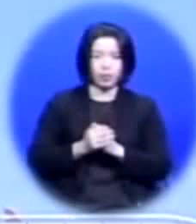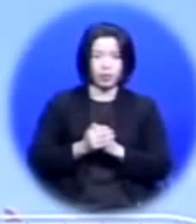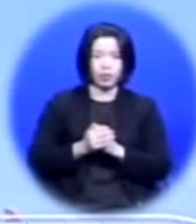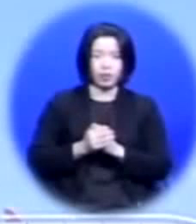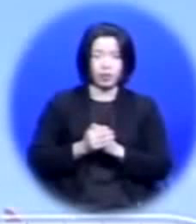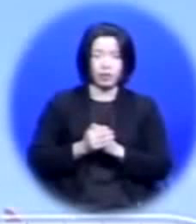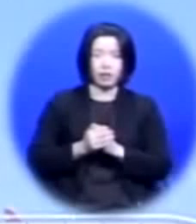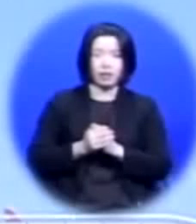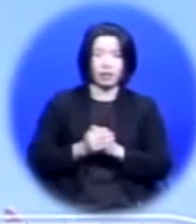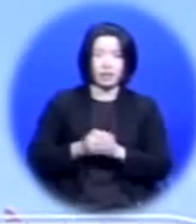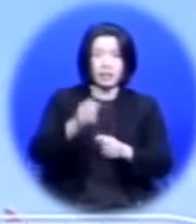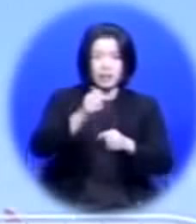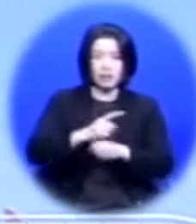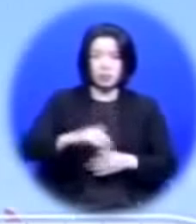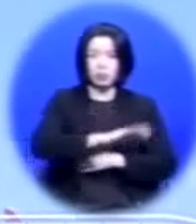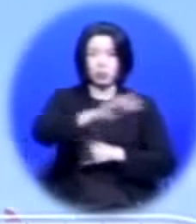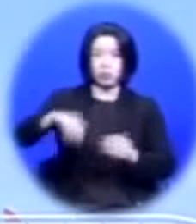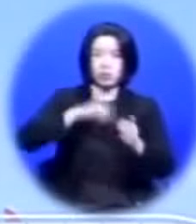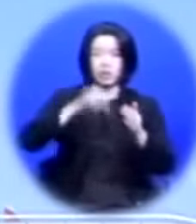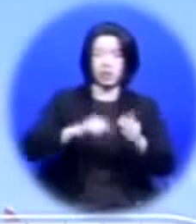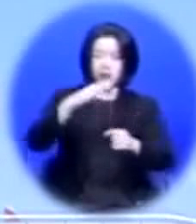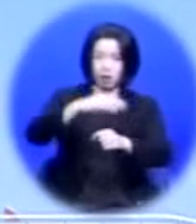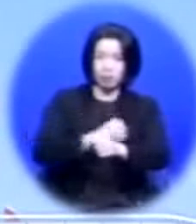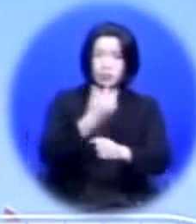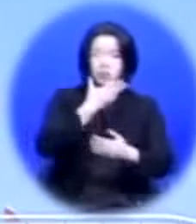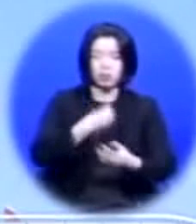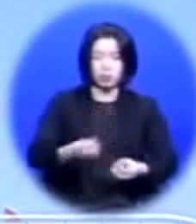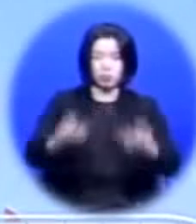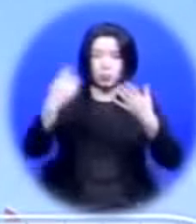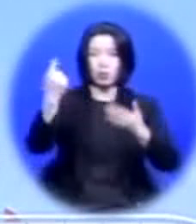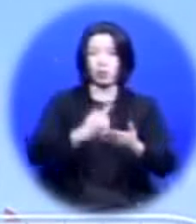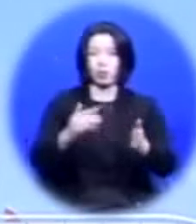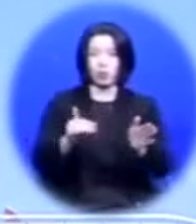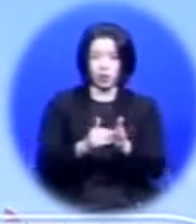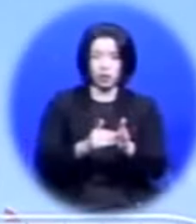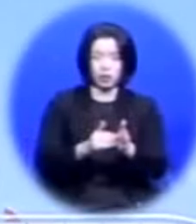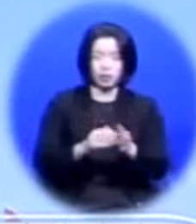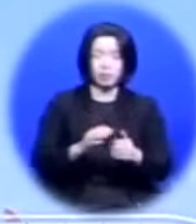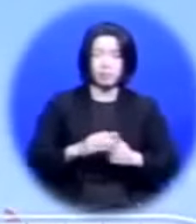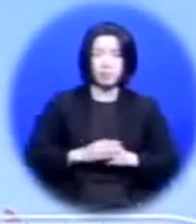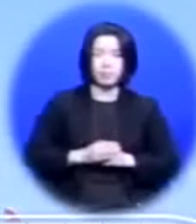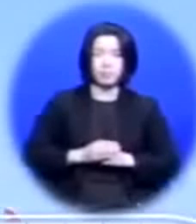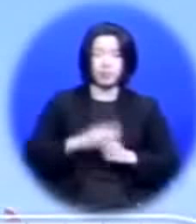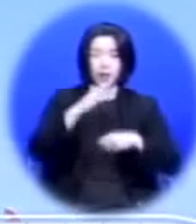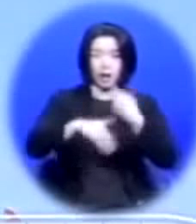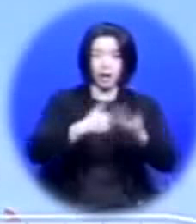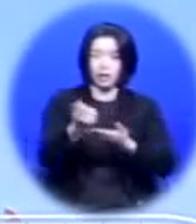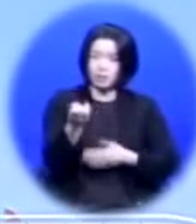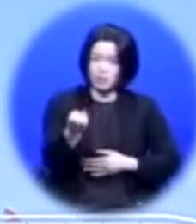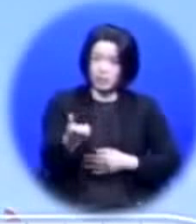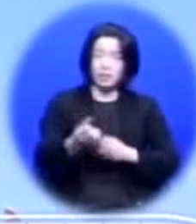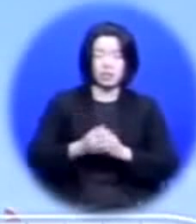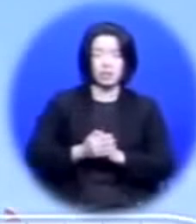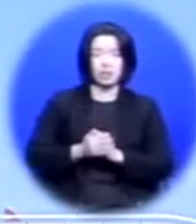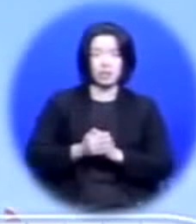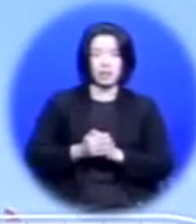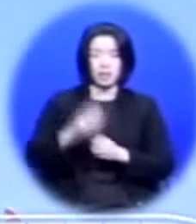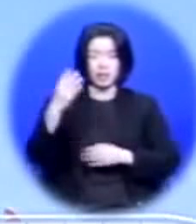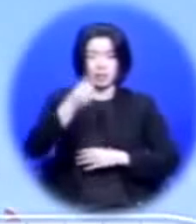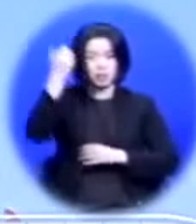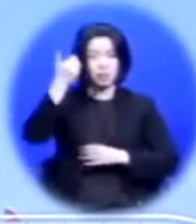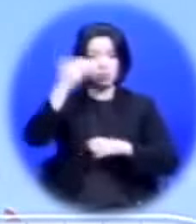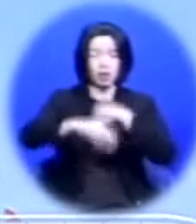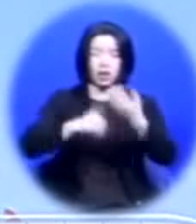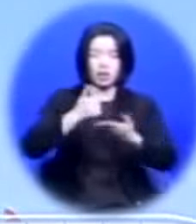않는다는 이미 우리 안에는 엄청난 축복이 임했습니다 하나님의 씨 성령